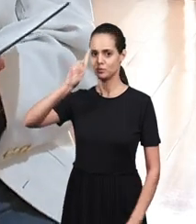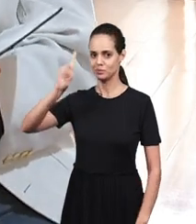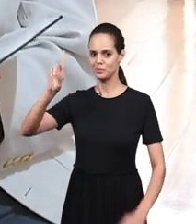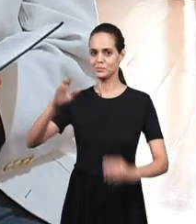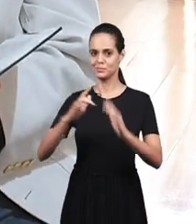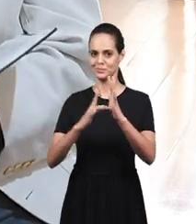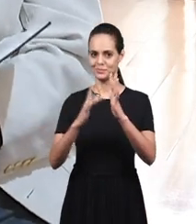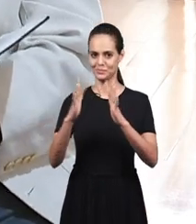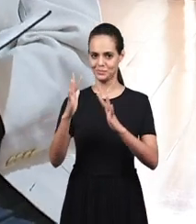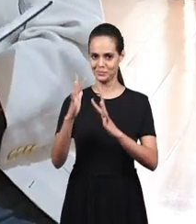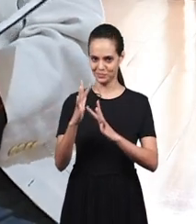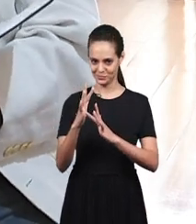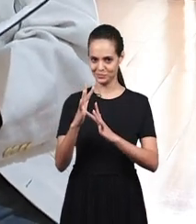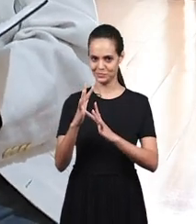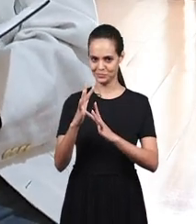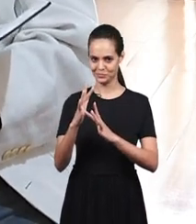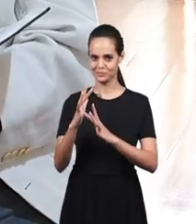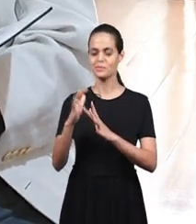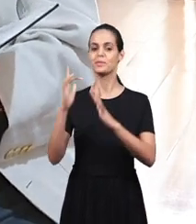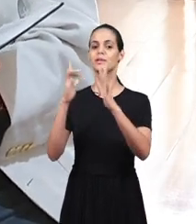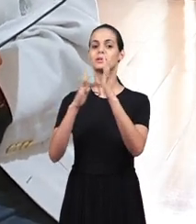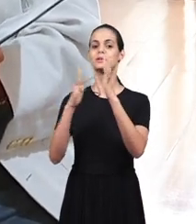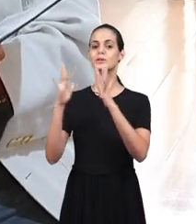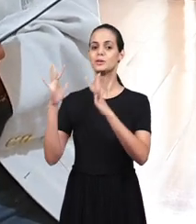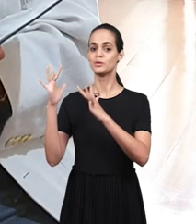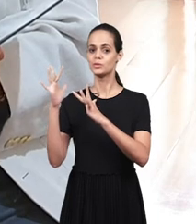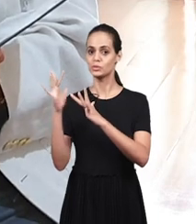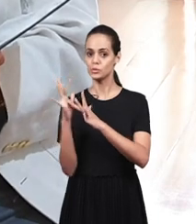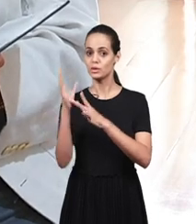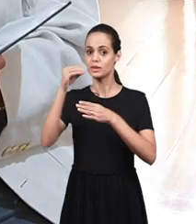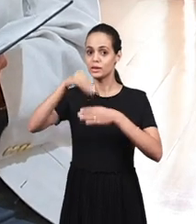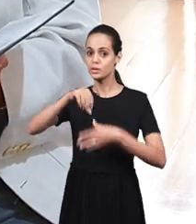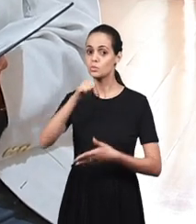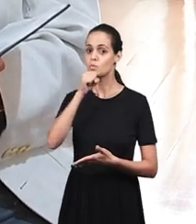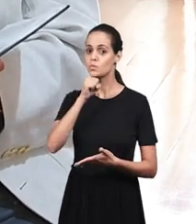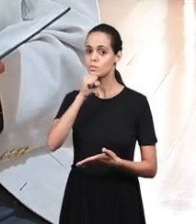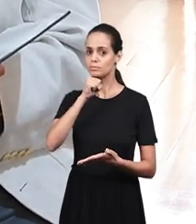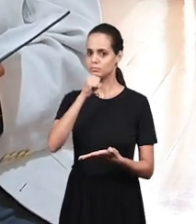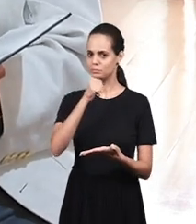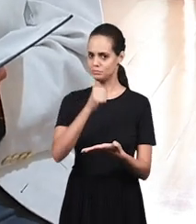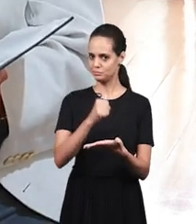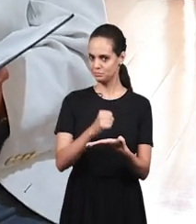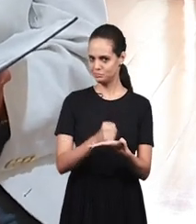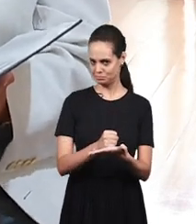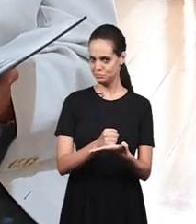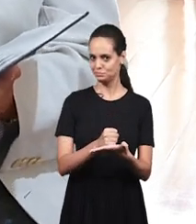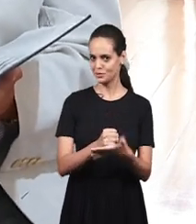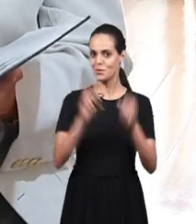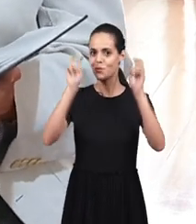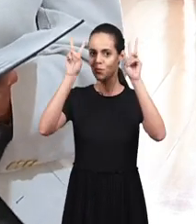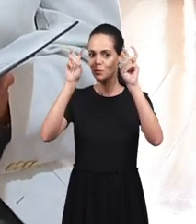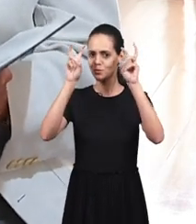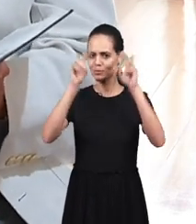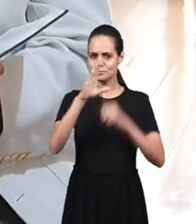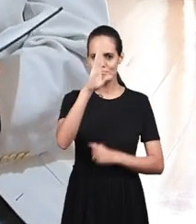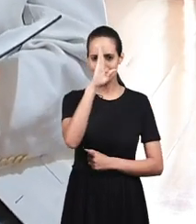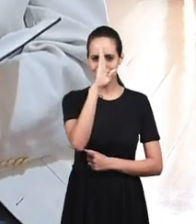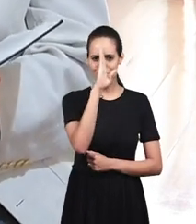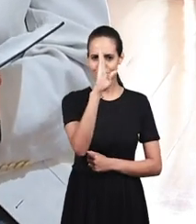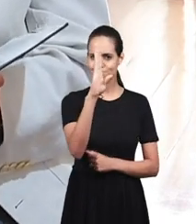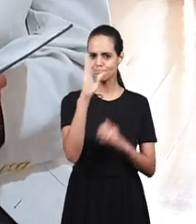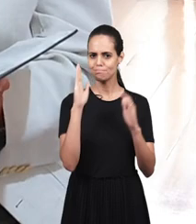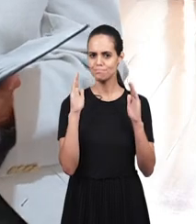figure, avec la personne, avec le nom du Seigneur Jésus. Jésus à l'Ancien